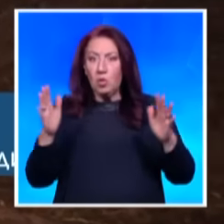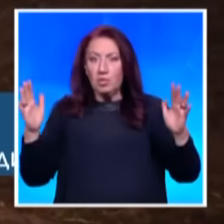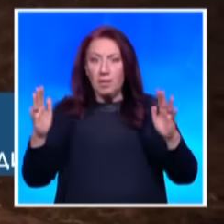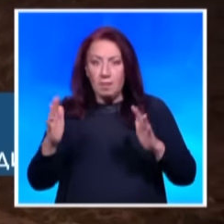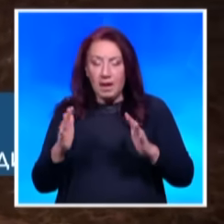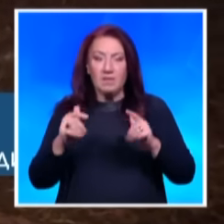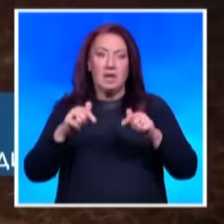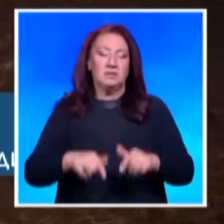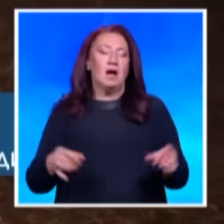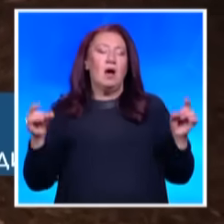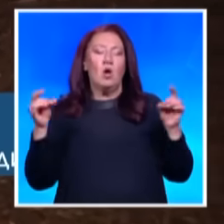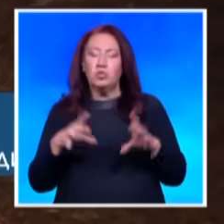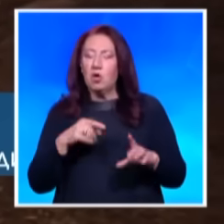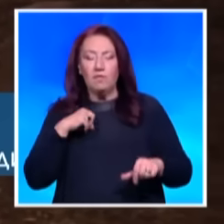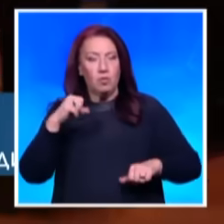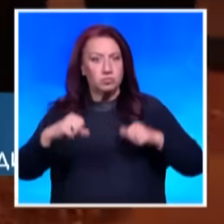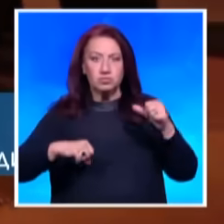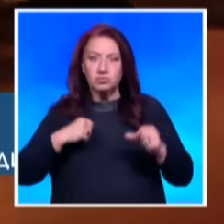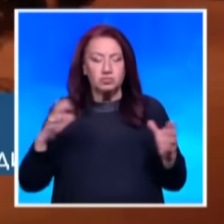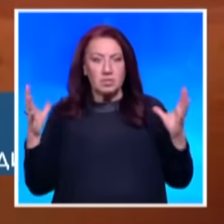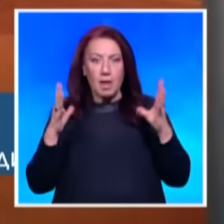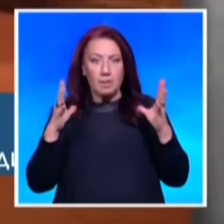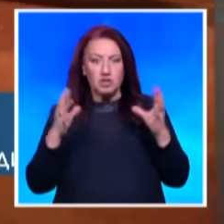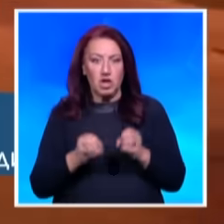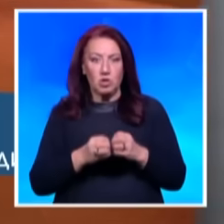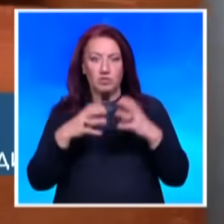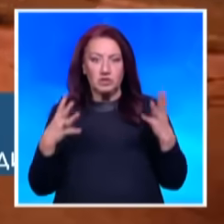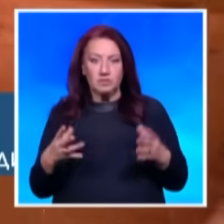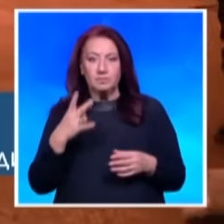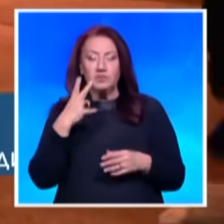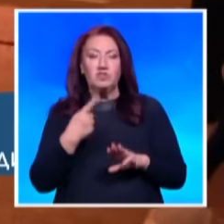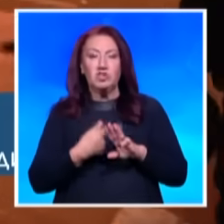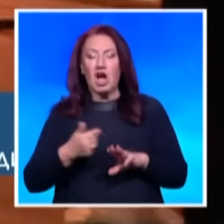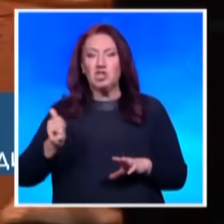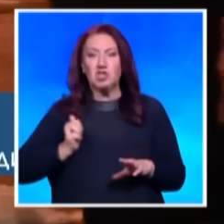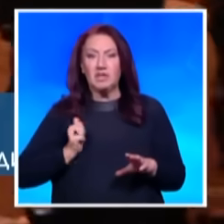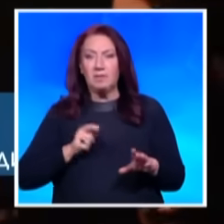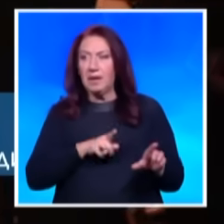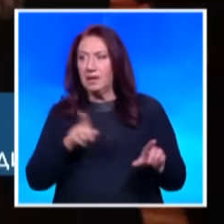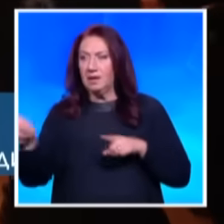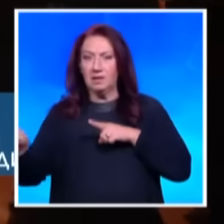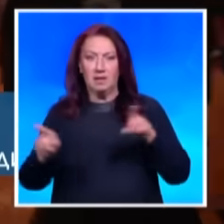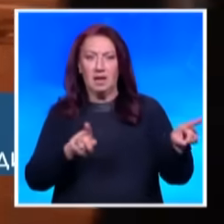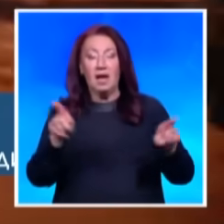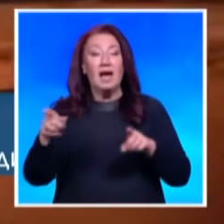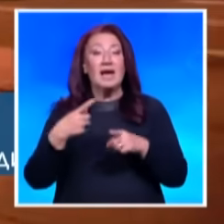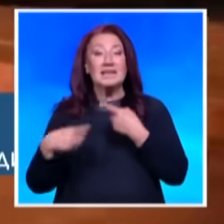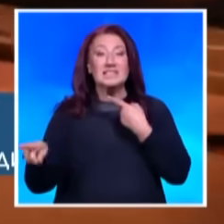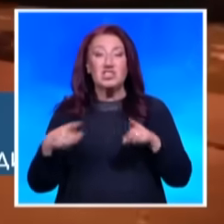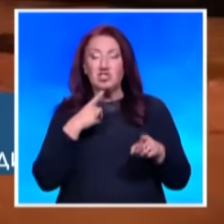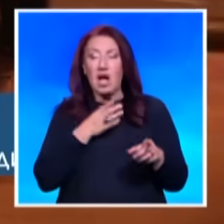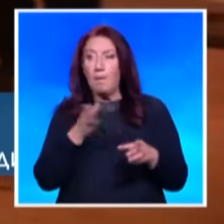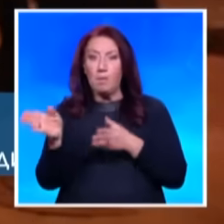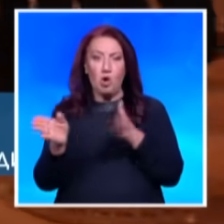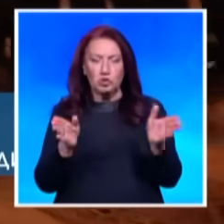момент отново напрежението се покачва. Виждаме, че жандармеристите тръгнаха в различни посоки, не само по генерал Гурко, а и по